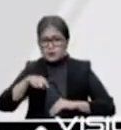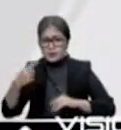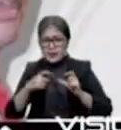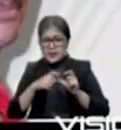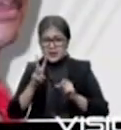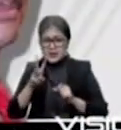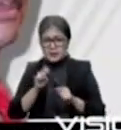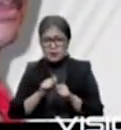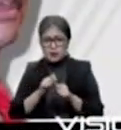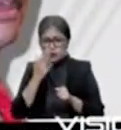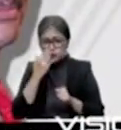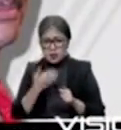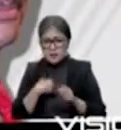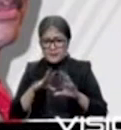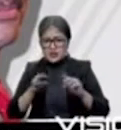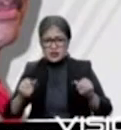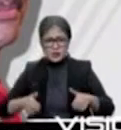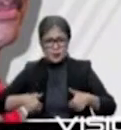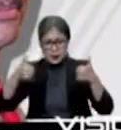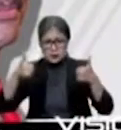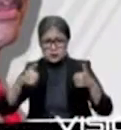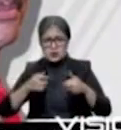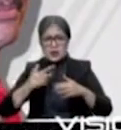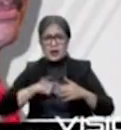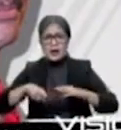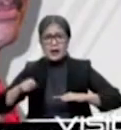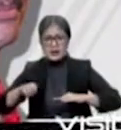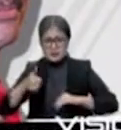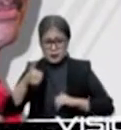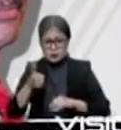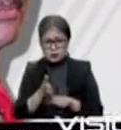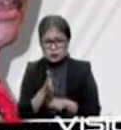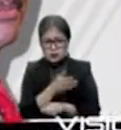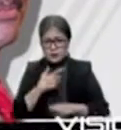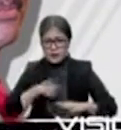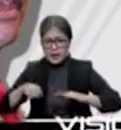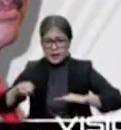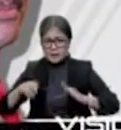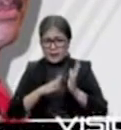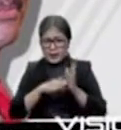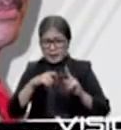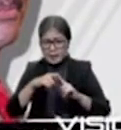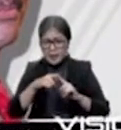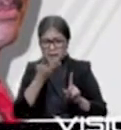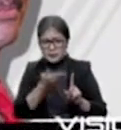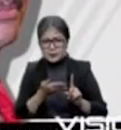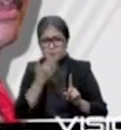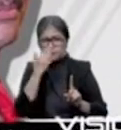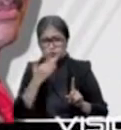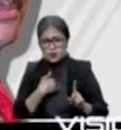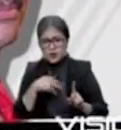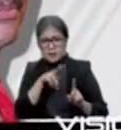membuatnya memiliki karir gemilang sebagai hakim. Sebelum menjadi Hakim Konstitusi, Suhartoyo telah memiliki rekam